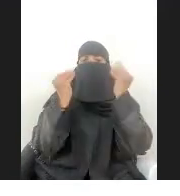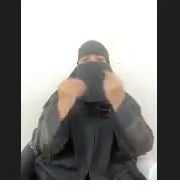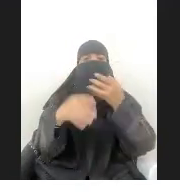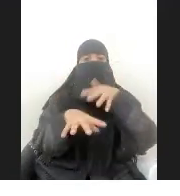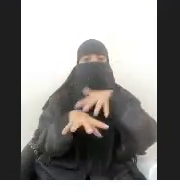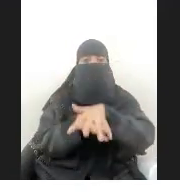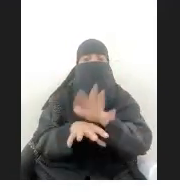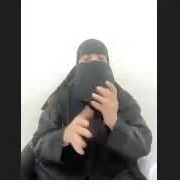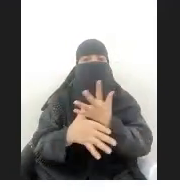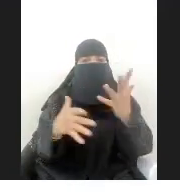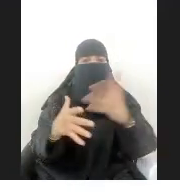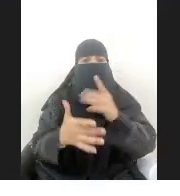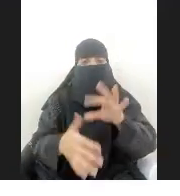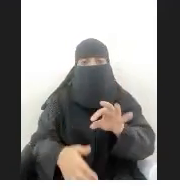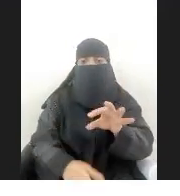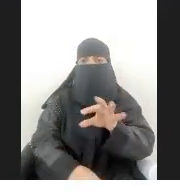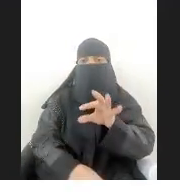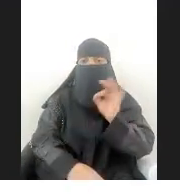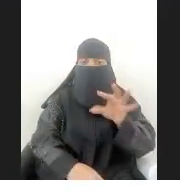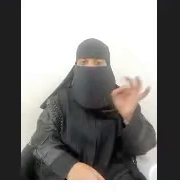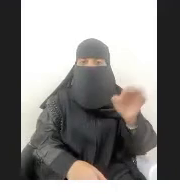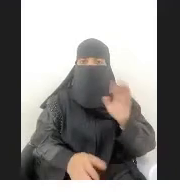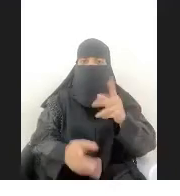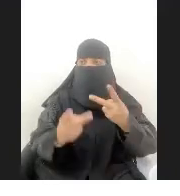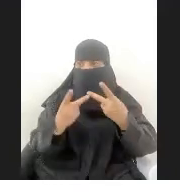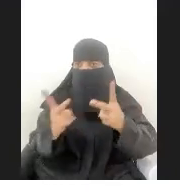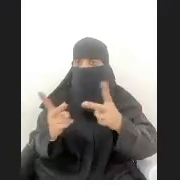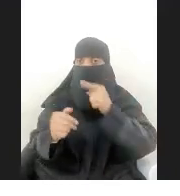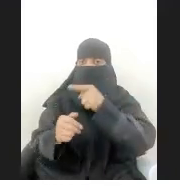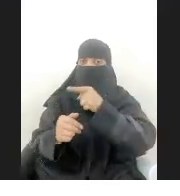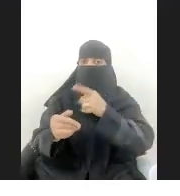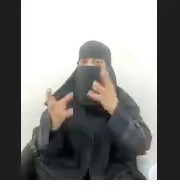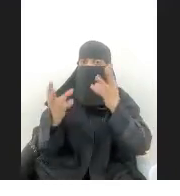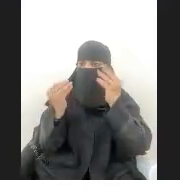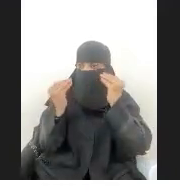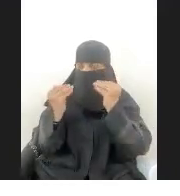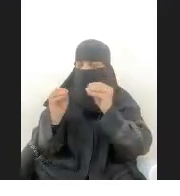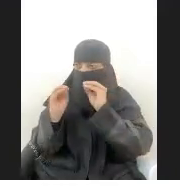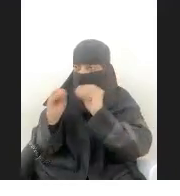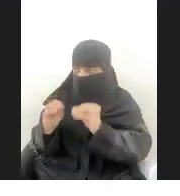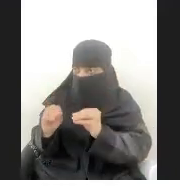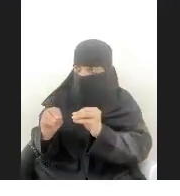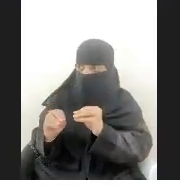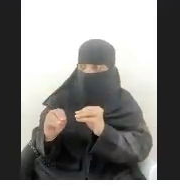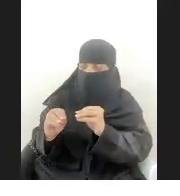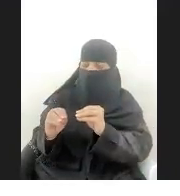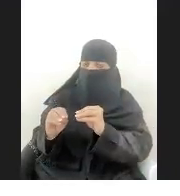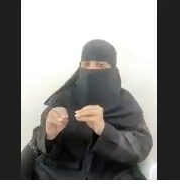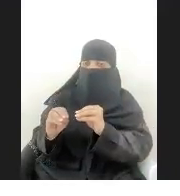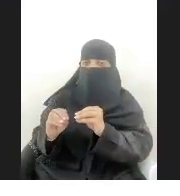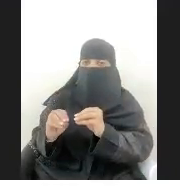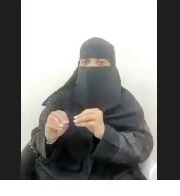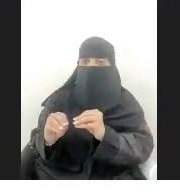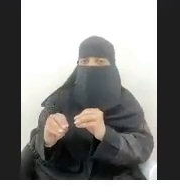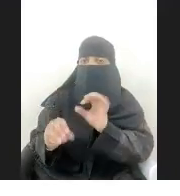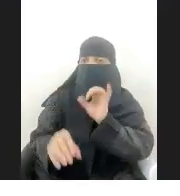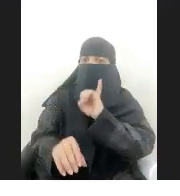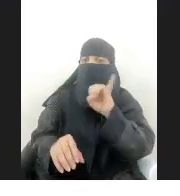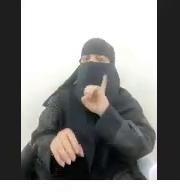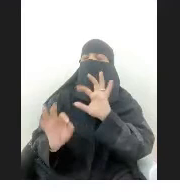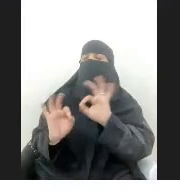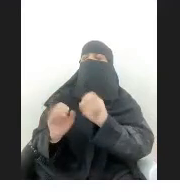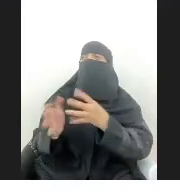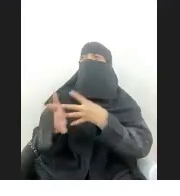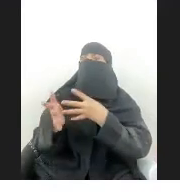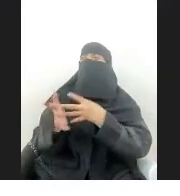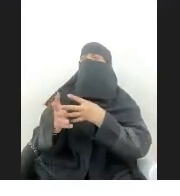يقبل عليها الطلاب في المؤسسات التعليمية التي تقدمه. يعني إذا جامعة بتقدم مواد face to face يعني